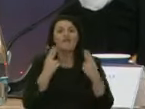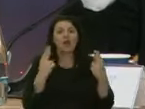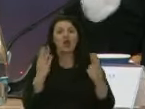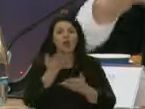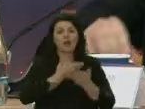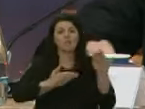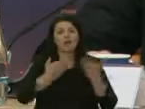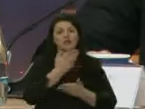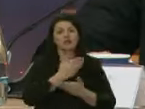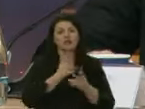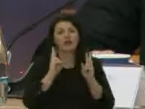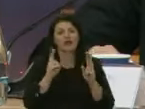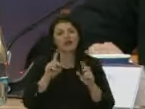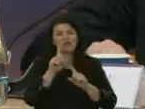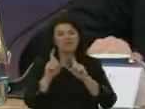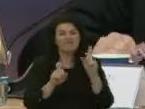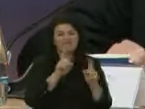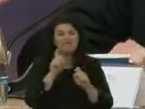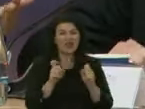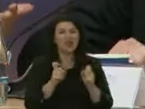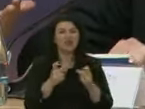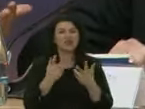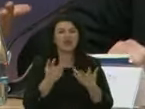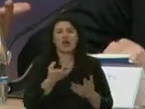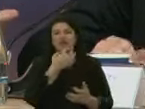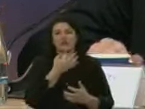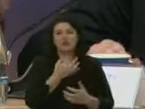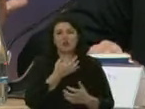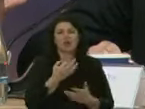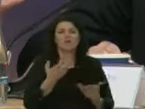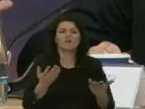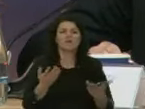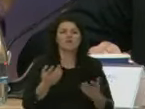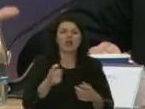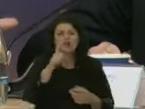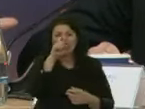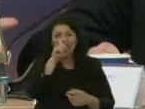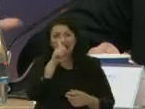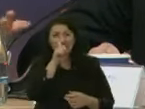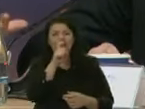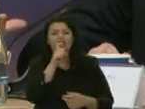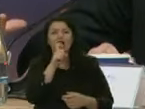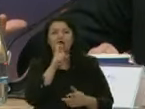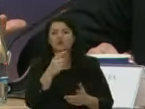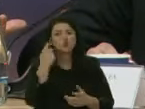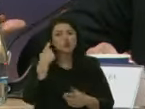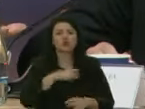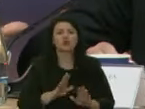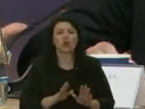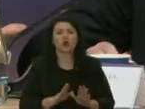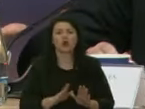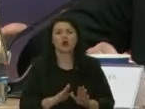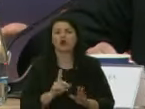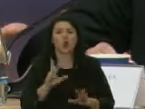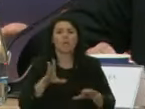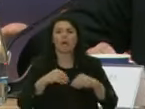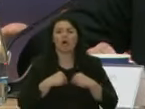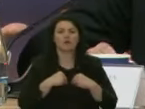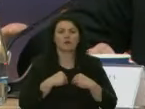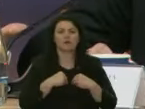împărtășite de asemenea oameni trebuie să ne punem sub semnul întrebării. De ce le spun? Poate din inconștiență, poate din rea credință, poate din motivație, nu știu. Dar nu pot să le